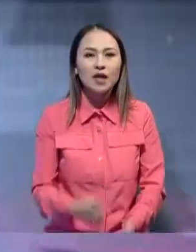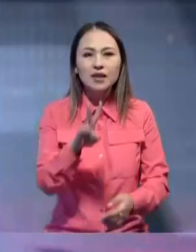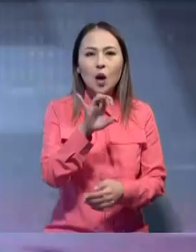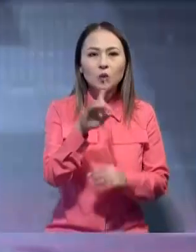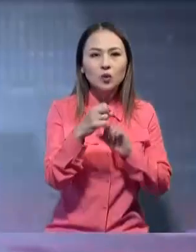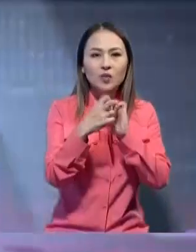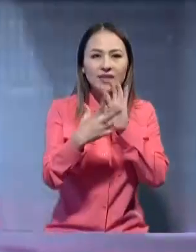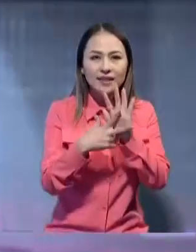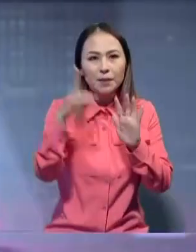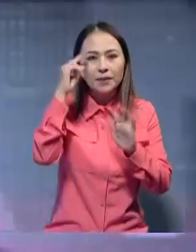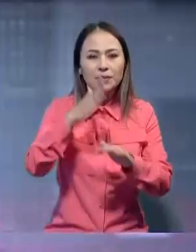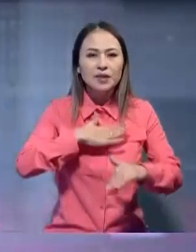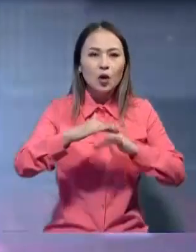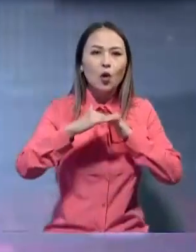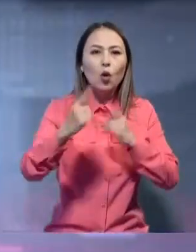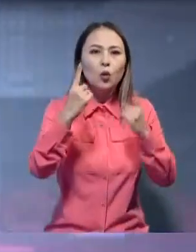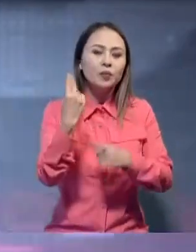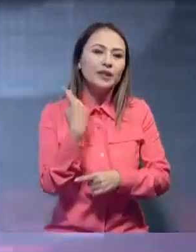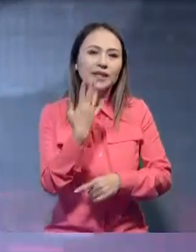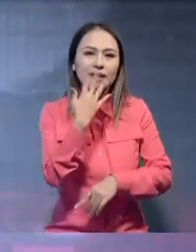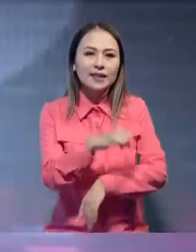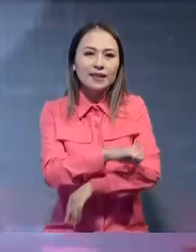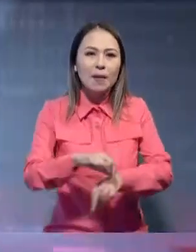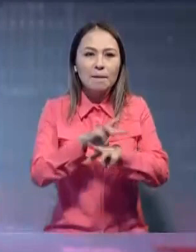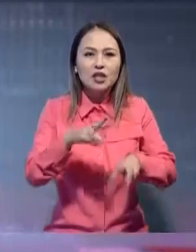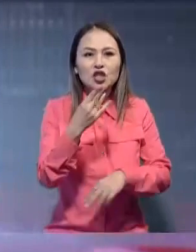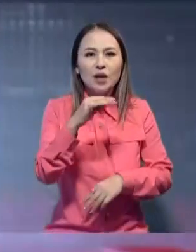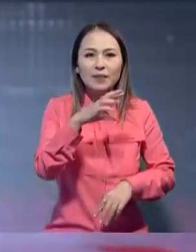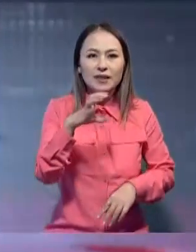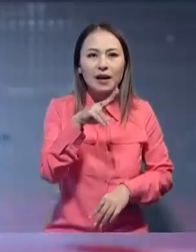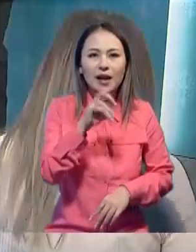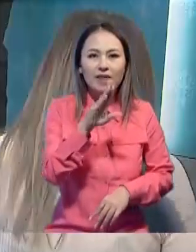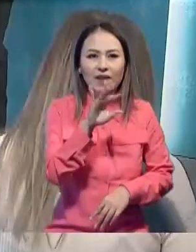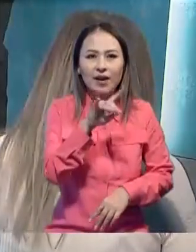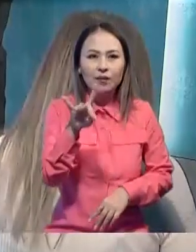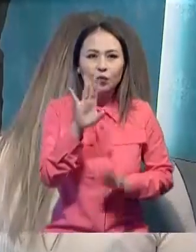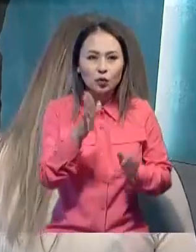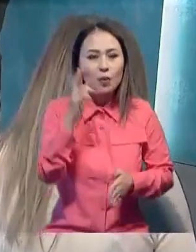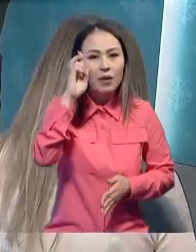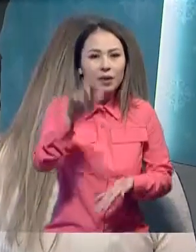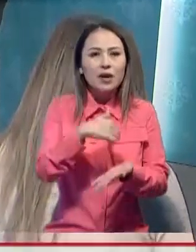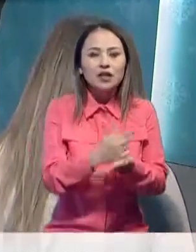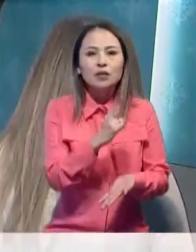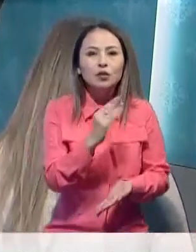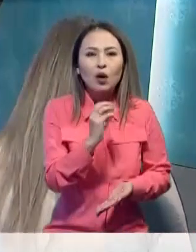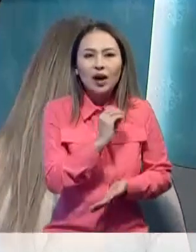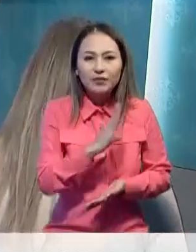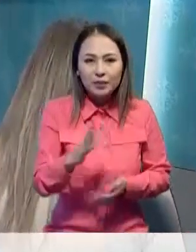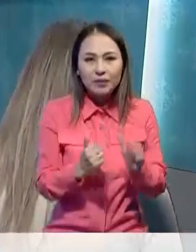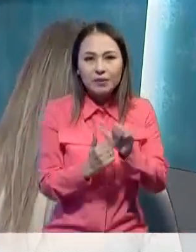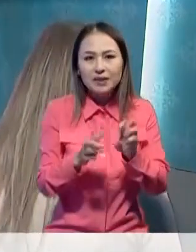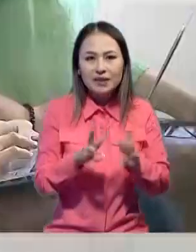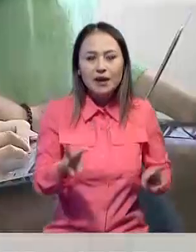Наурыздың 18 күні біздің елге Ұлыбритания сыртқы істер министрі Джеймс Клеверли келеді. Ол мемлекет басшысы Қасым Жомарт Тоқаев